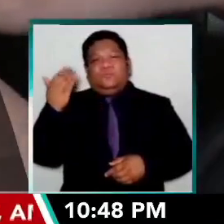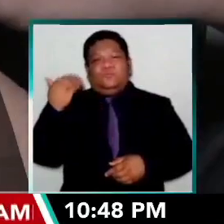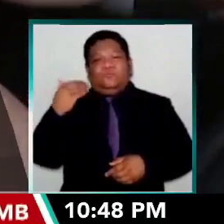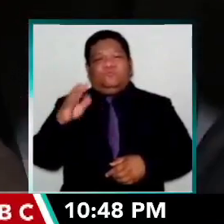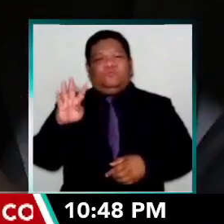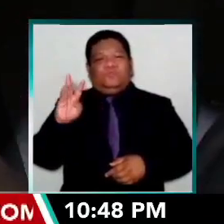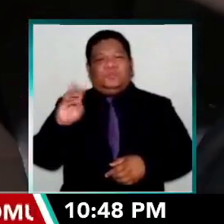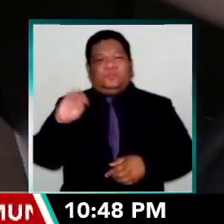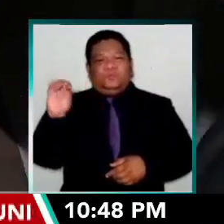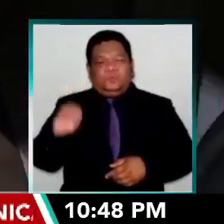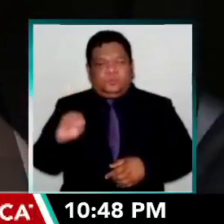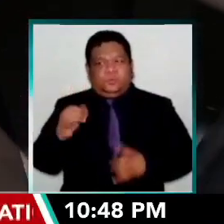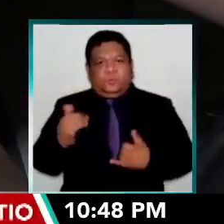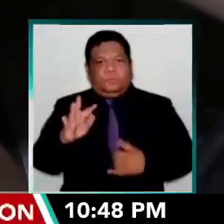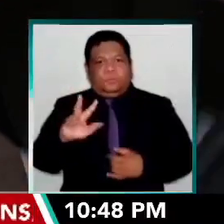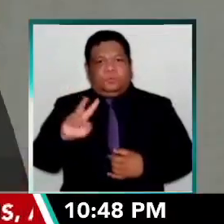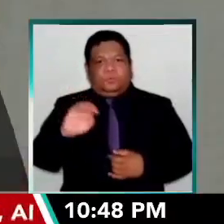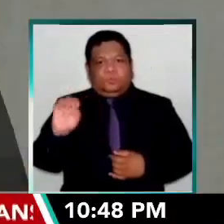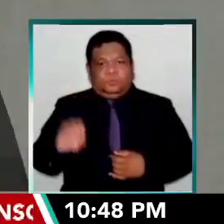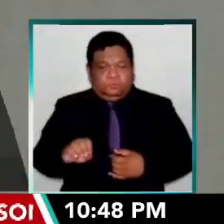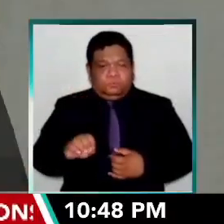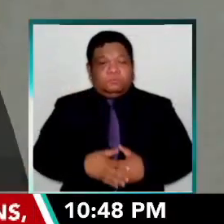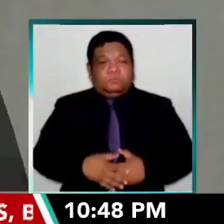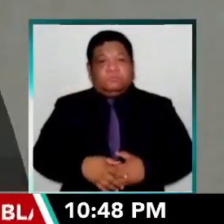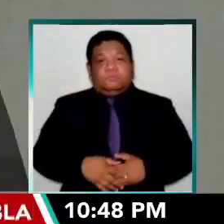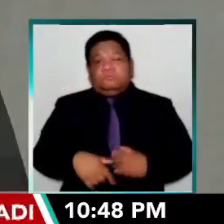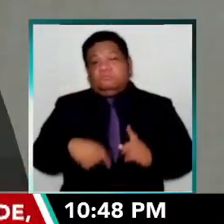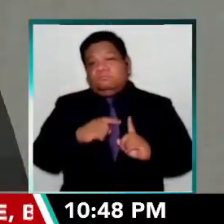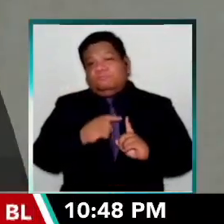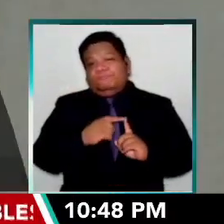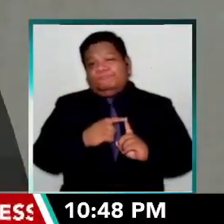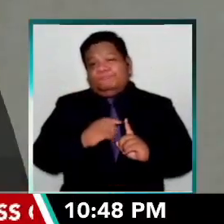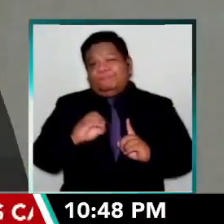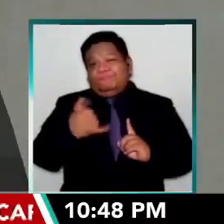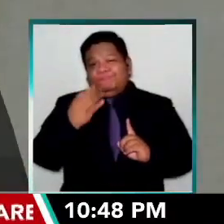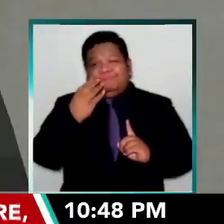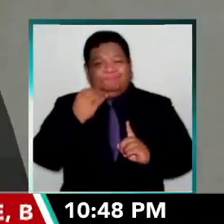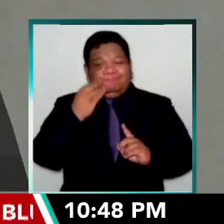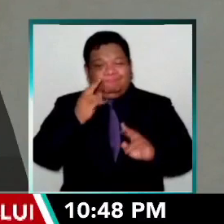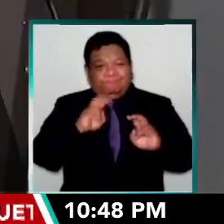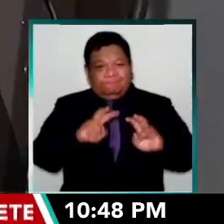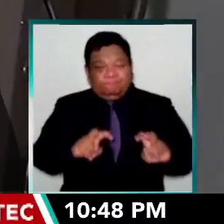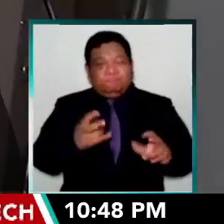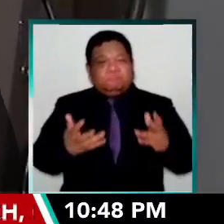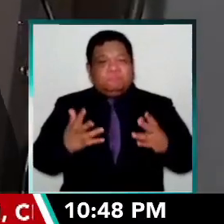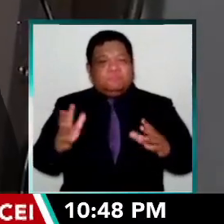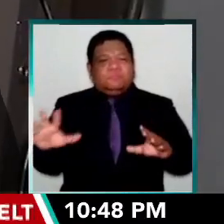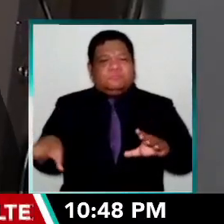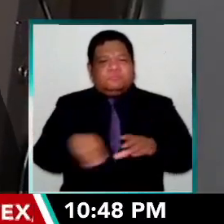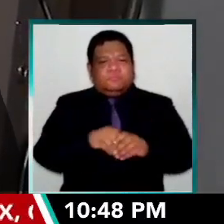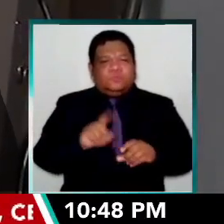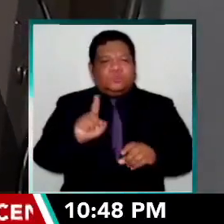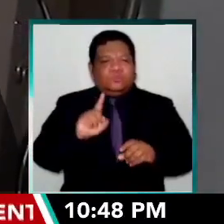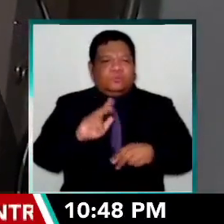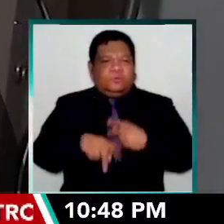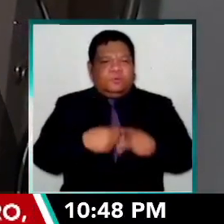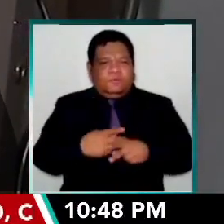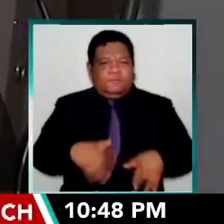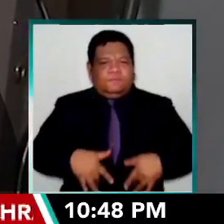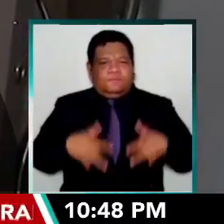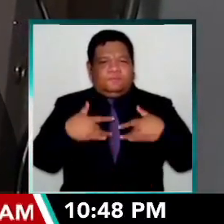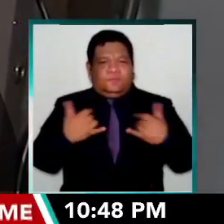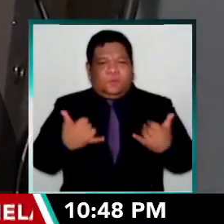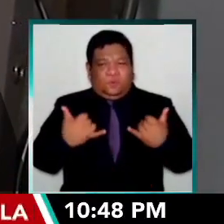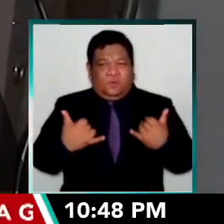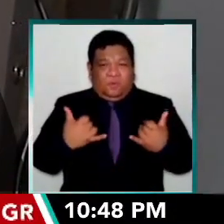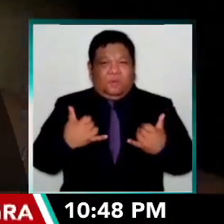2020. Tingin ng isang pop culture expert, posibleng may kinalaman ito sa klase ng buhay ngayon. Ngayong mataas ang populasyon